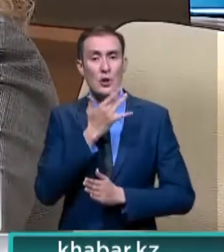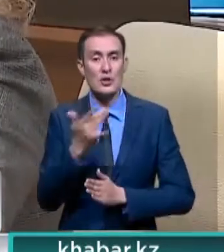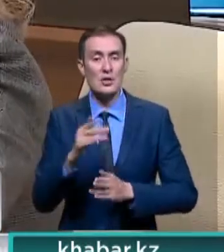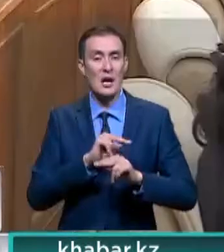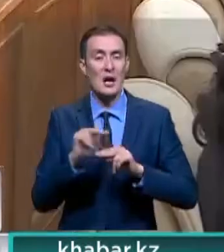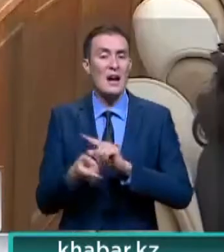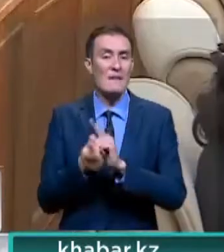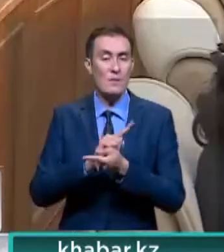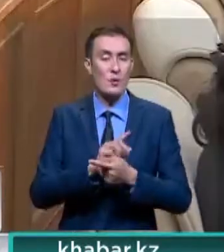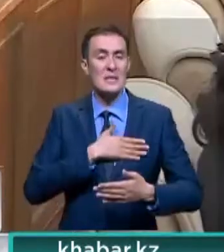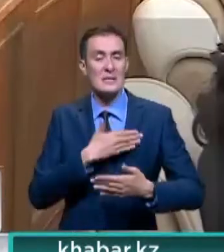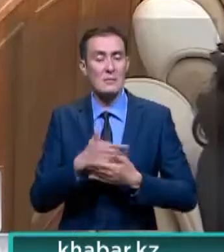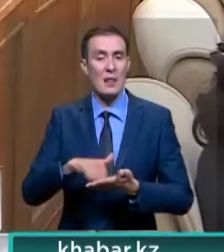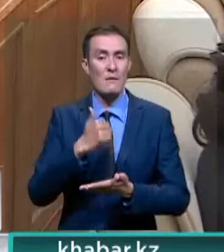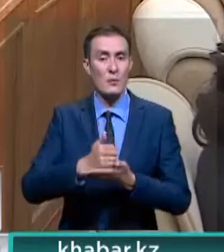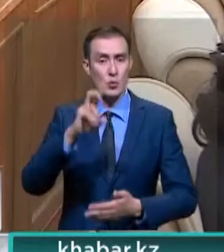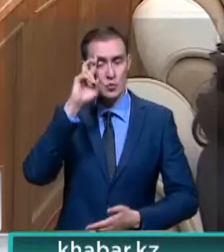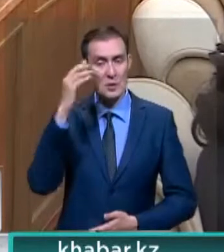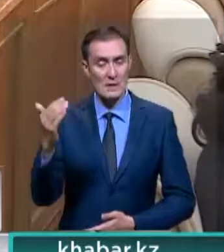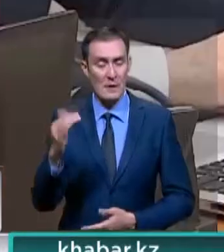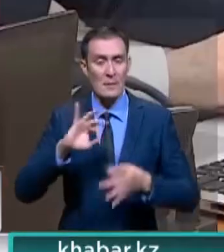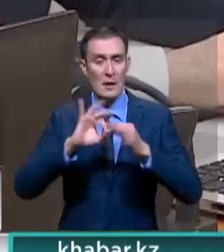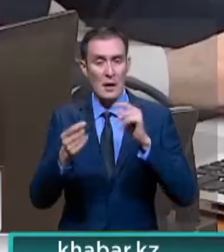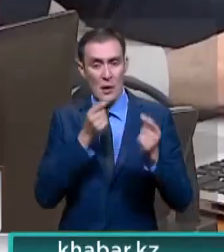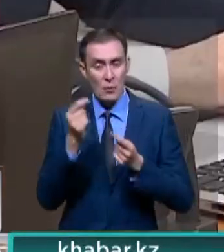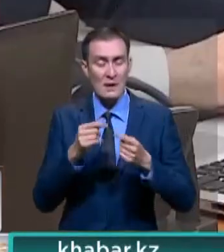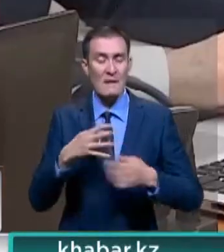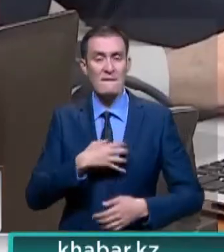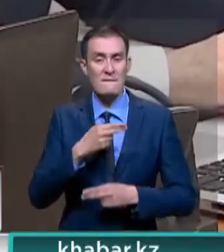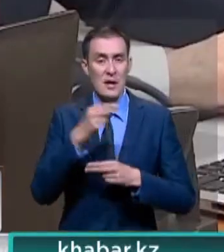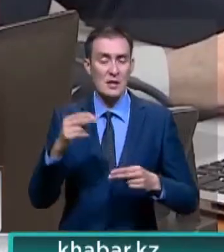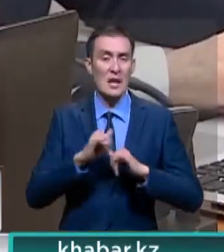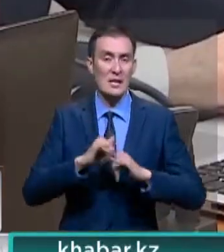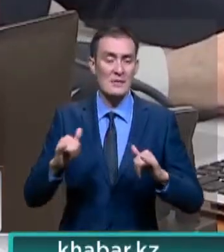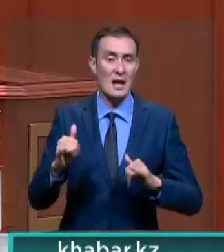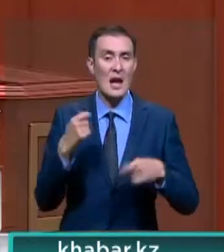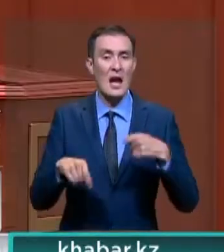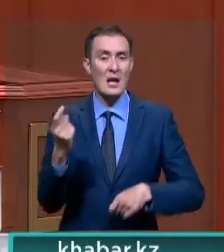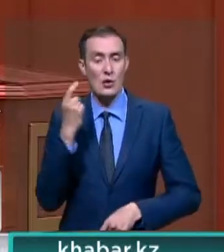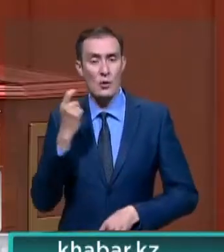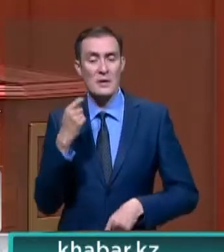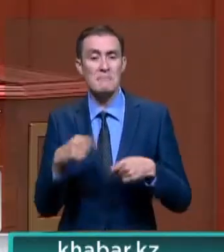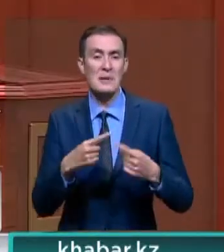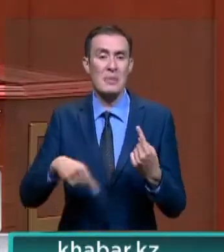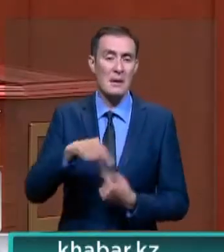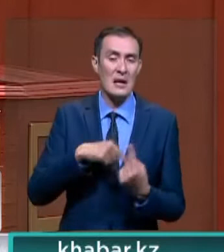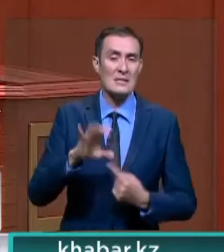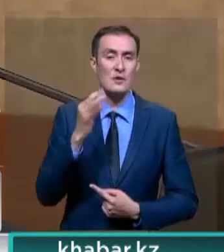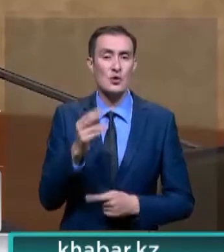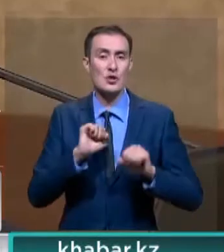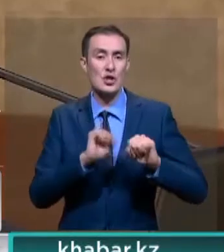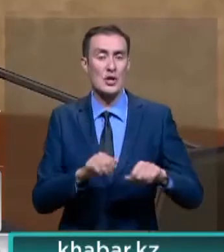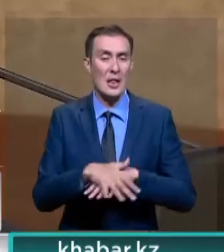реформ, инициированных главой государства. Проработаны важные нормы для развития экономики страны, предпринимательства, социальной